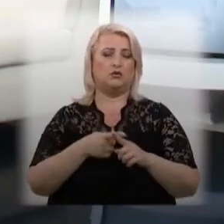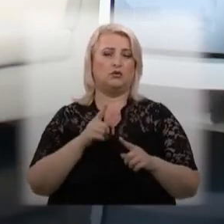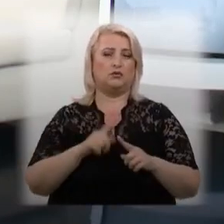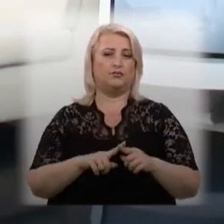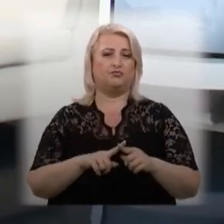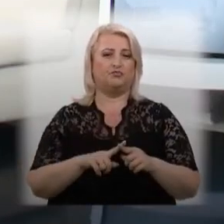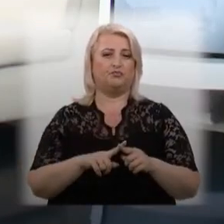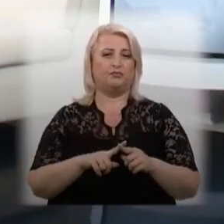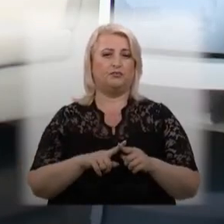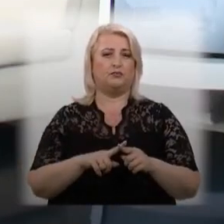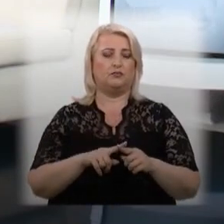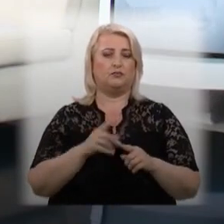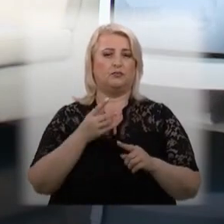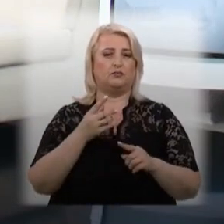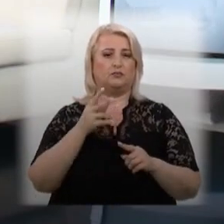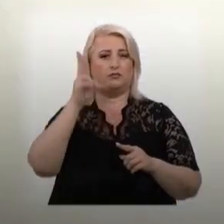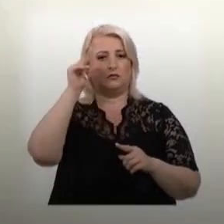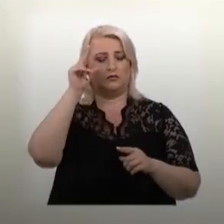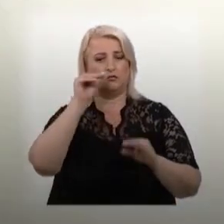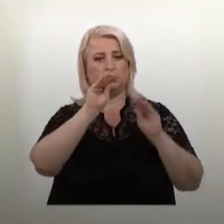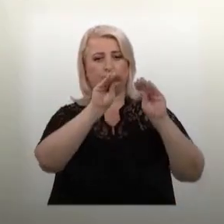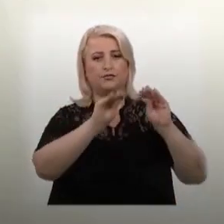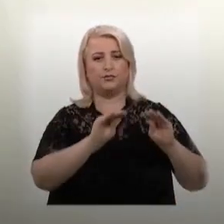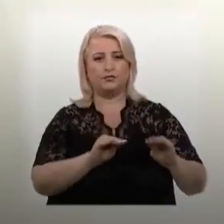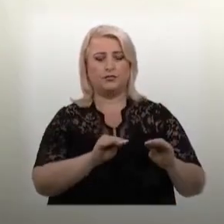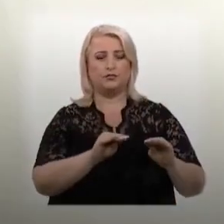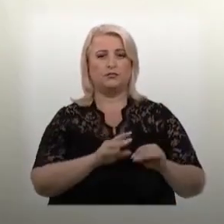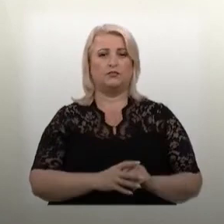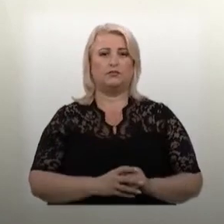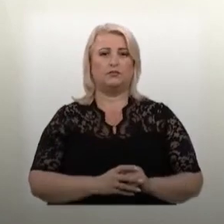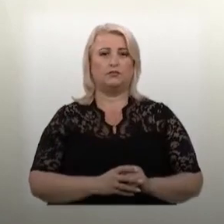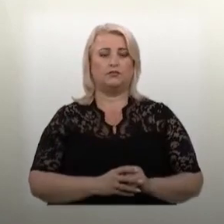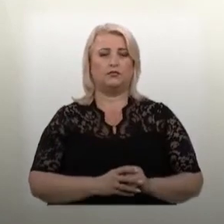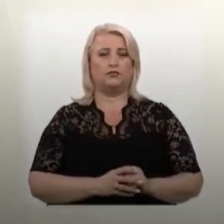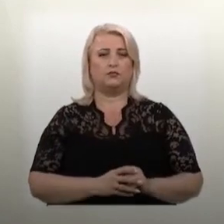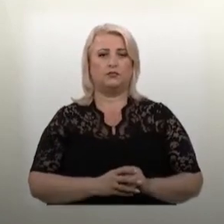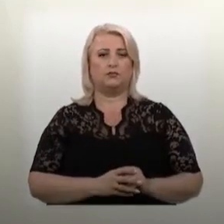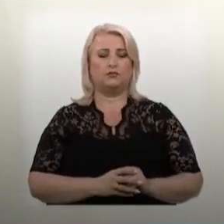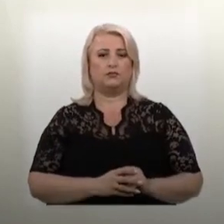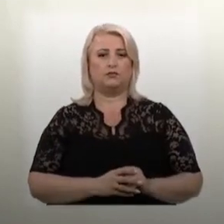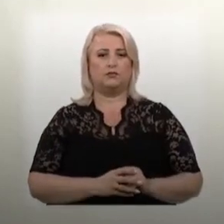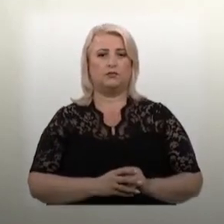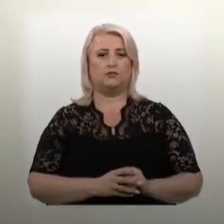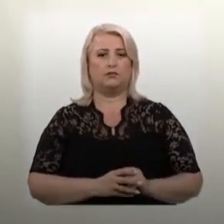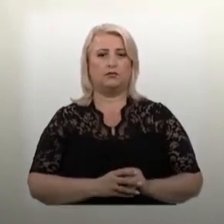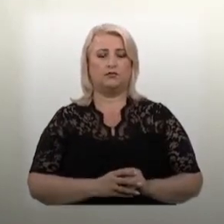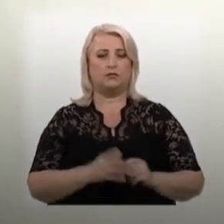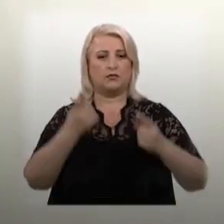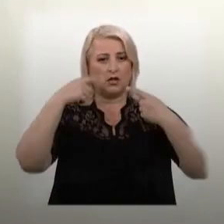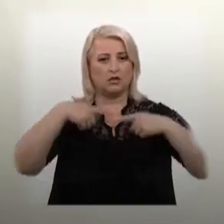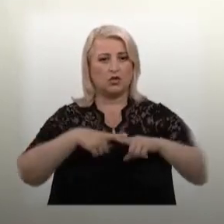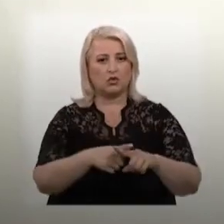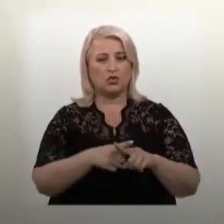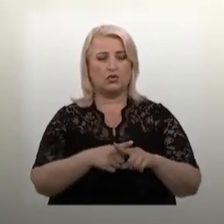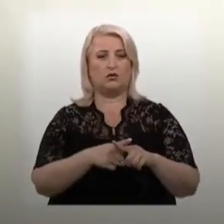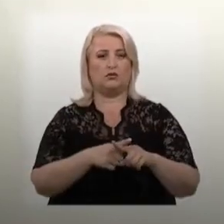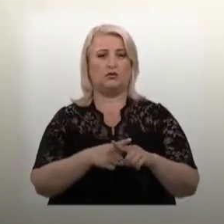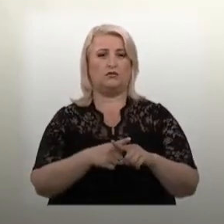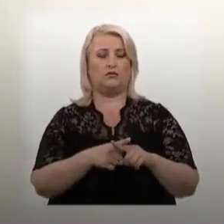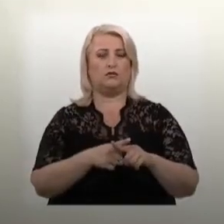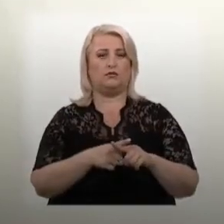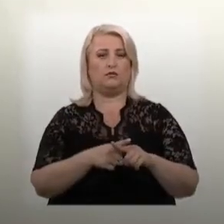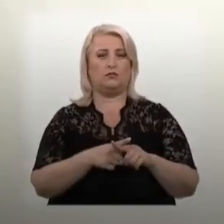a data este mă a analiza arta dar este dai sticlă logia de predictibilitate